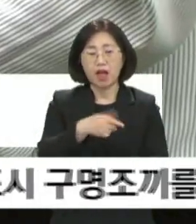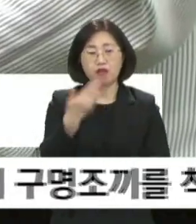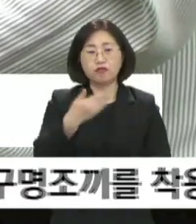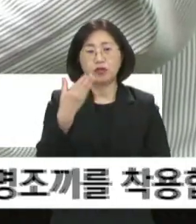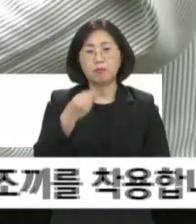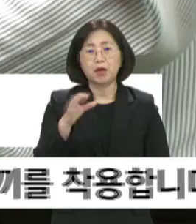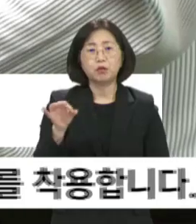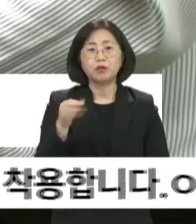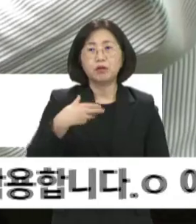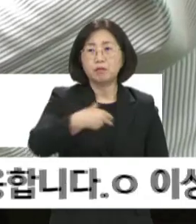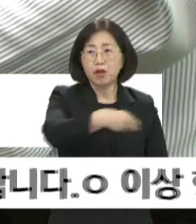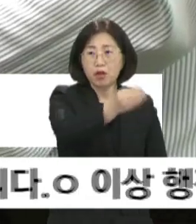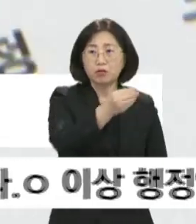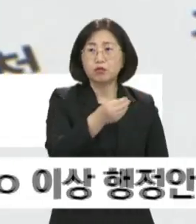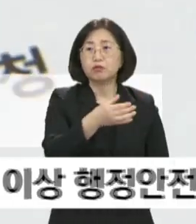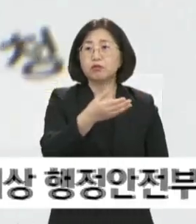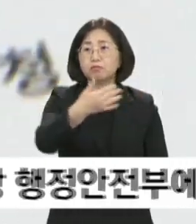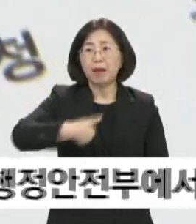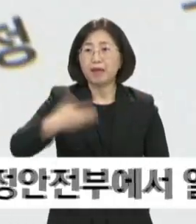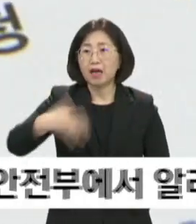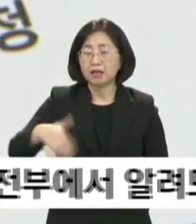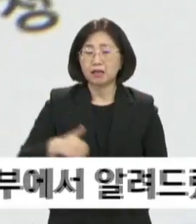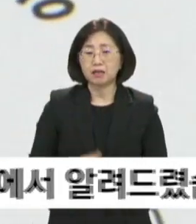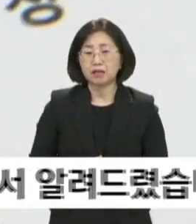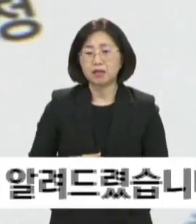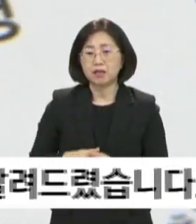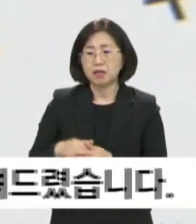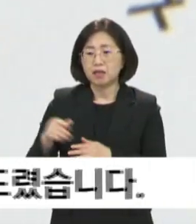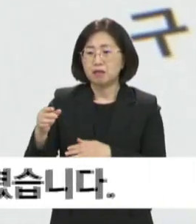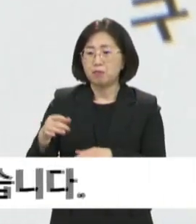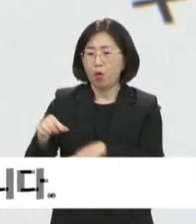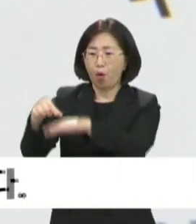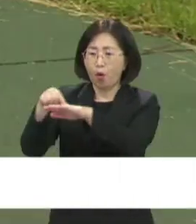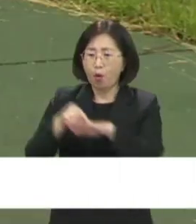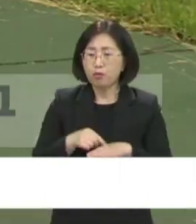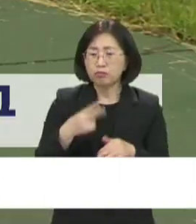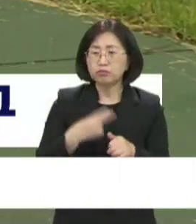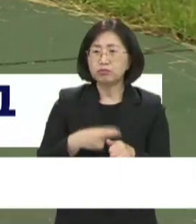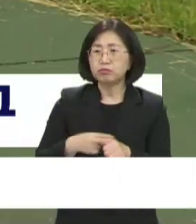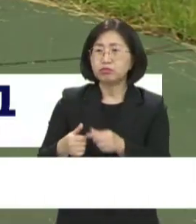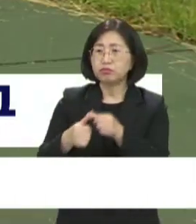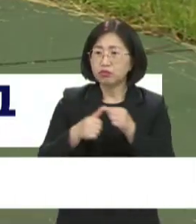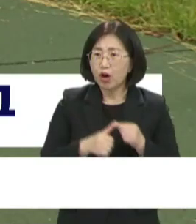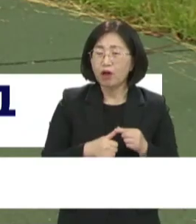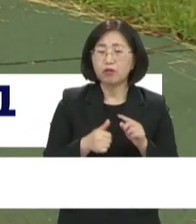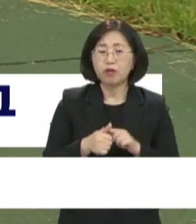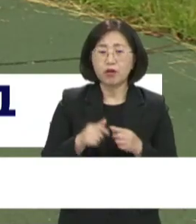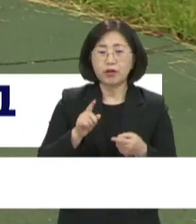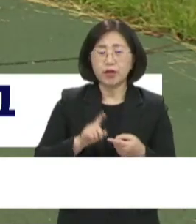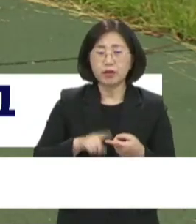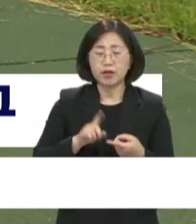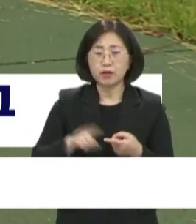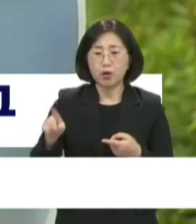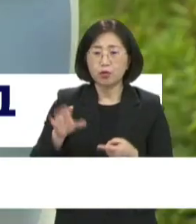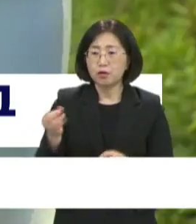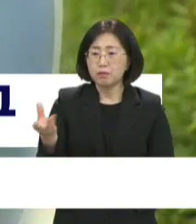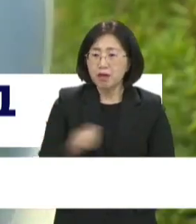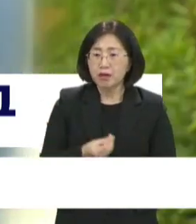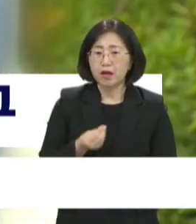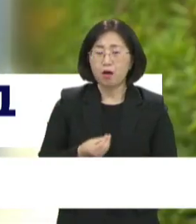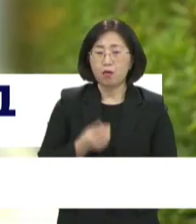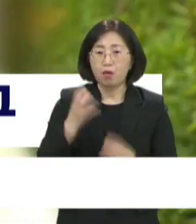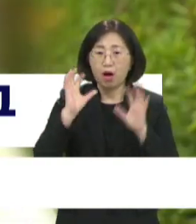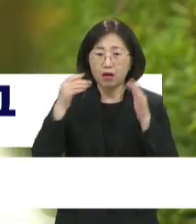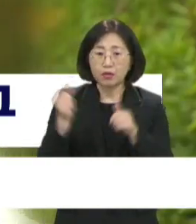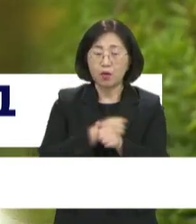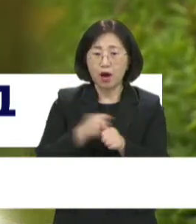돈을 돌려받지 못했습니다. 고용 승계를 빌미로 돈을 빌려달라 요구했고 심지어 아동학대 민원이 들어왔다 속이고 해결을 위해